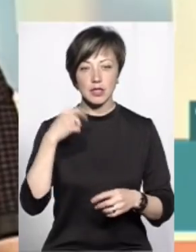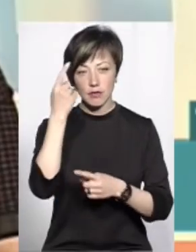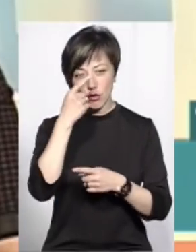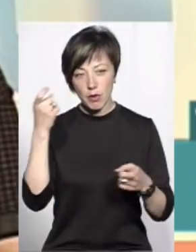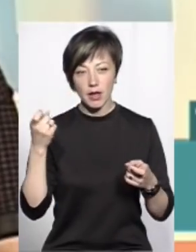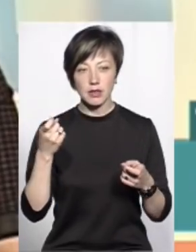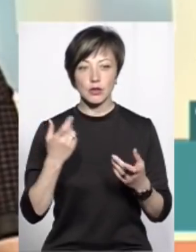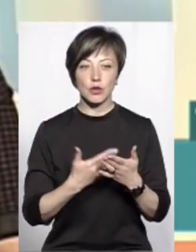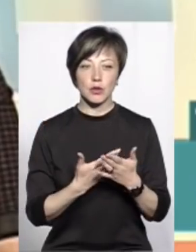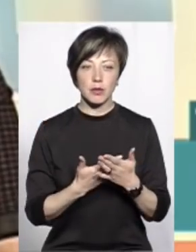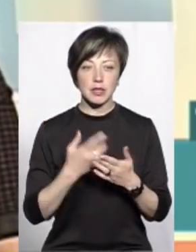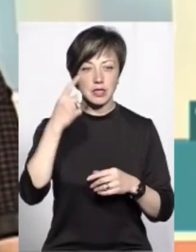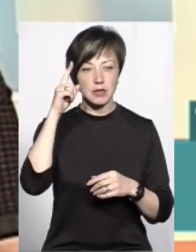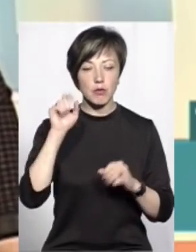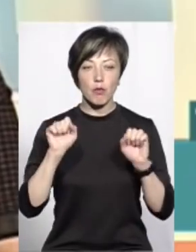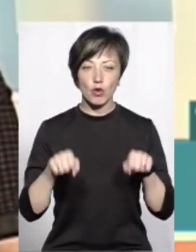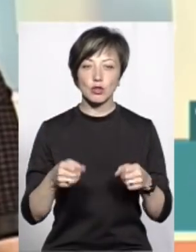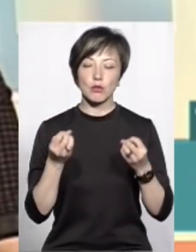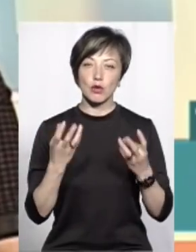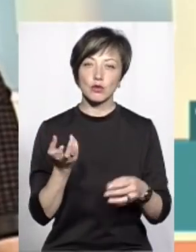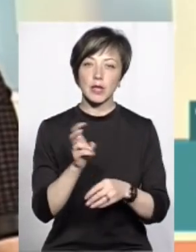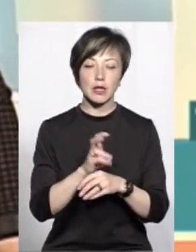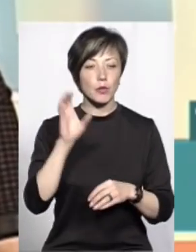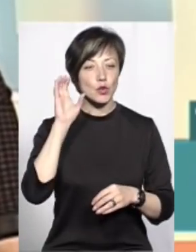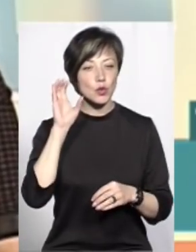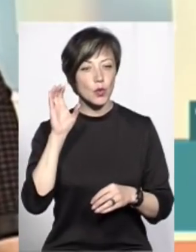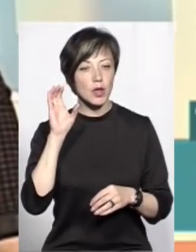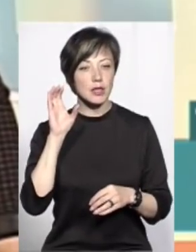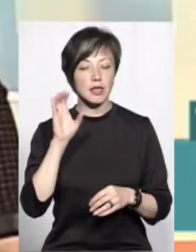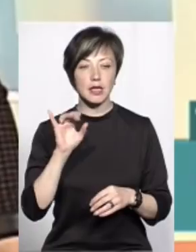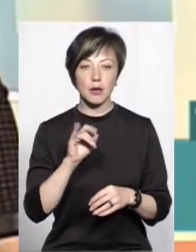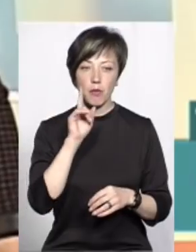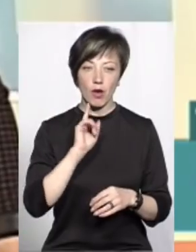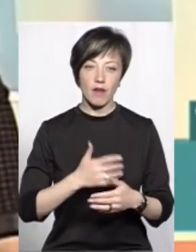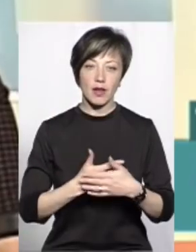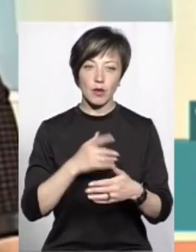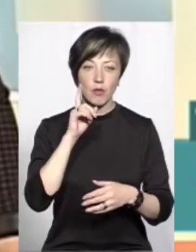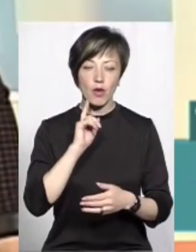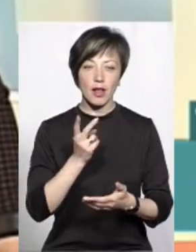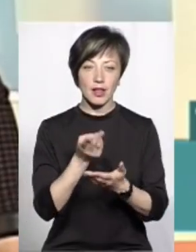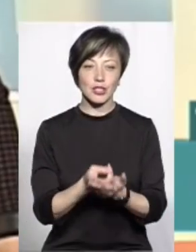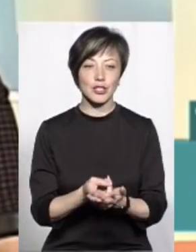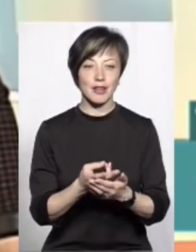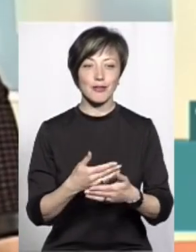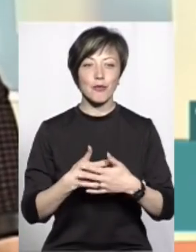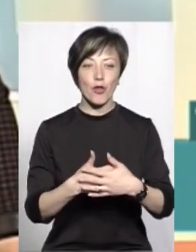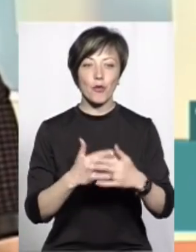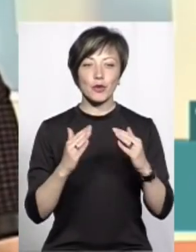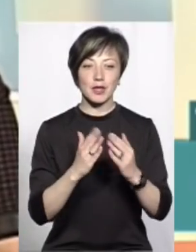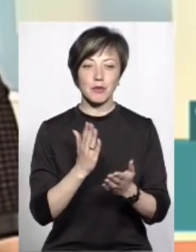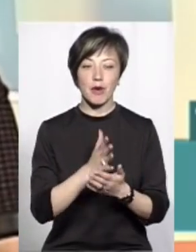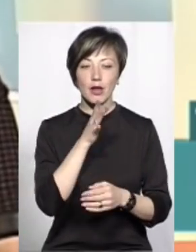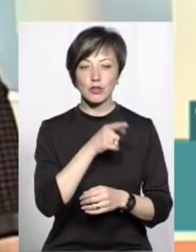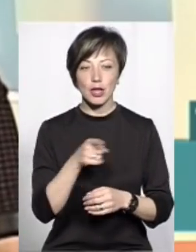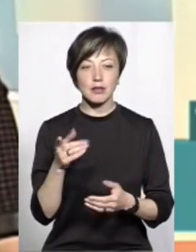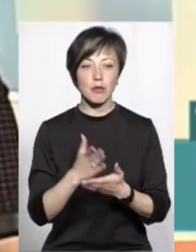там, да, можна просто прийти, послухати, тим паче, поки вони вагітні, і поки лежать там в пологовому будинку, мають час,